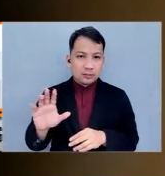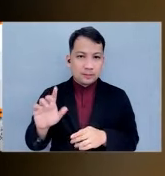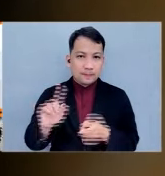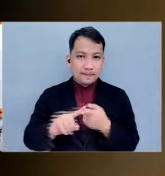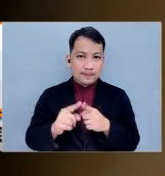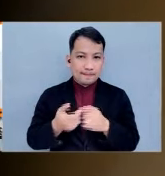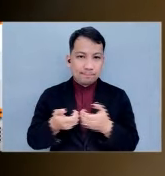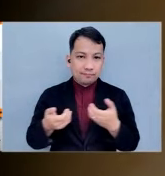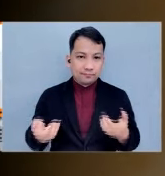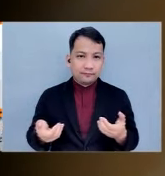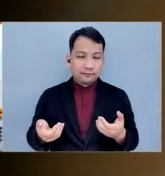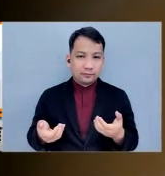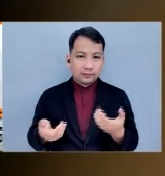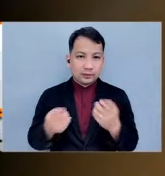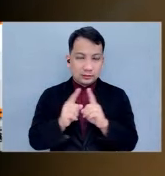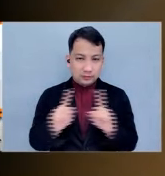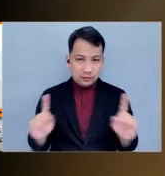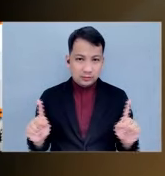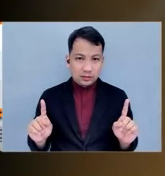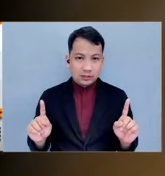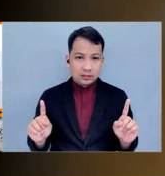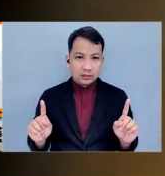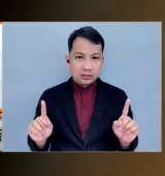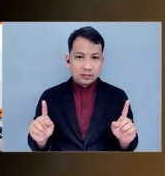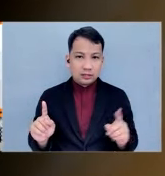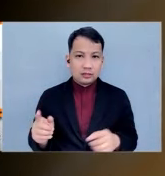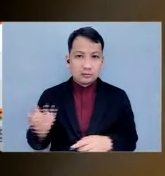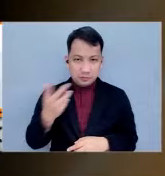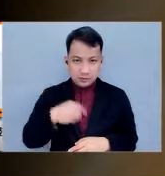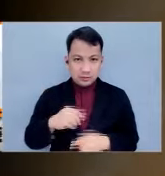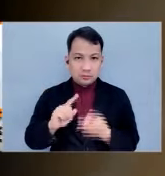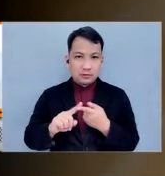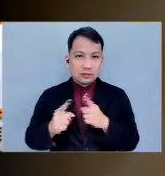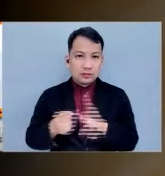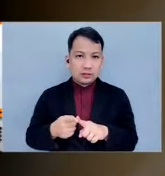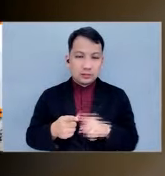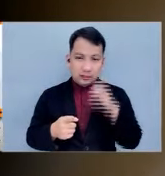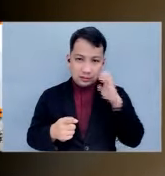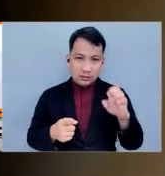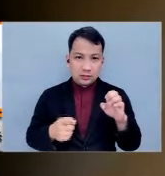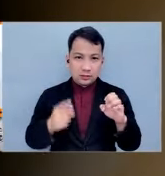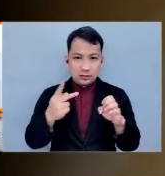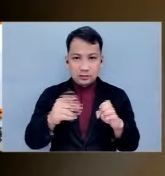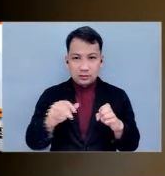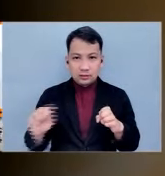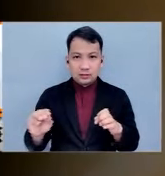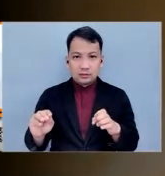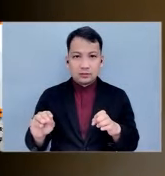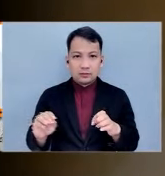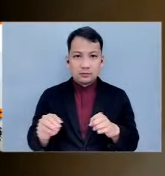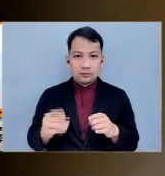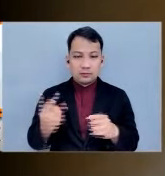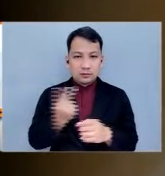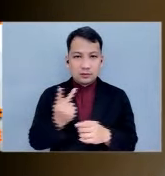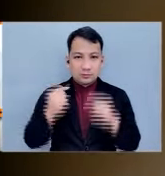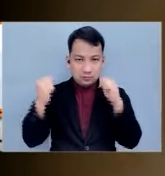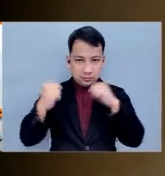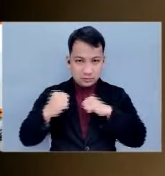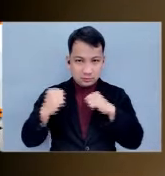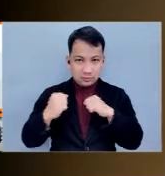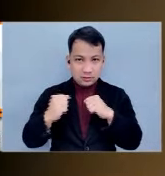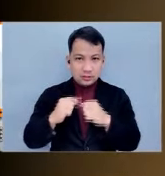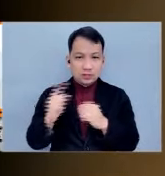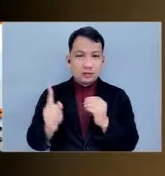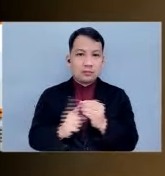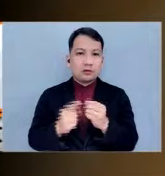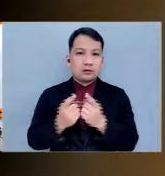na bagamat naghiwalay na ang dalawa, nananatili pa rin magkaibigan sina Echo at Kim. Mutual decision umano ang nangyaring hiwalayan ng